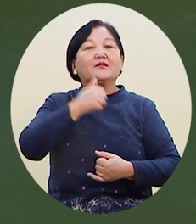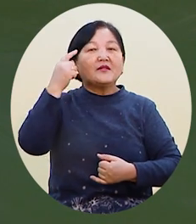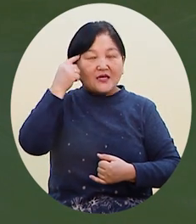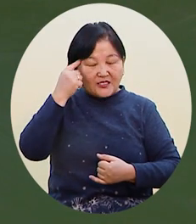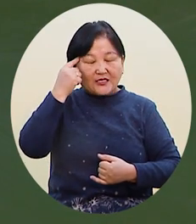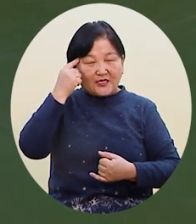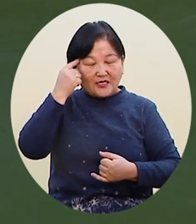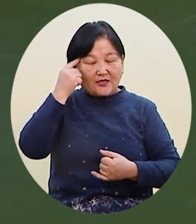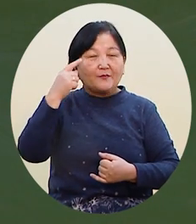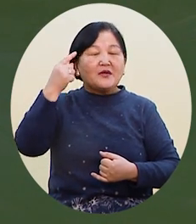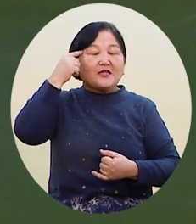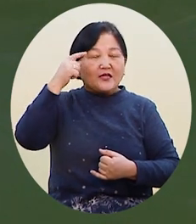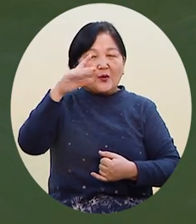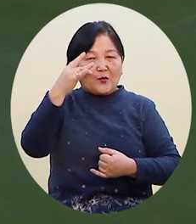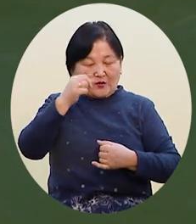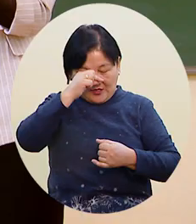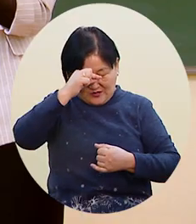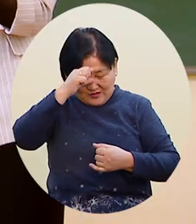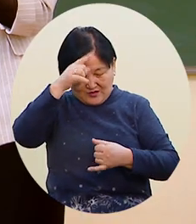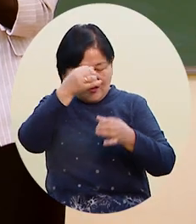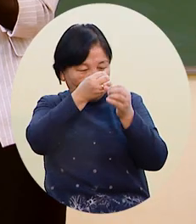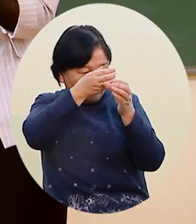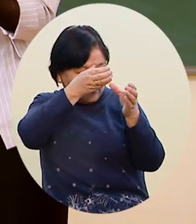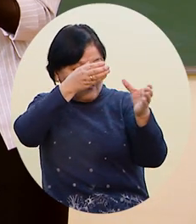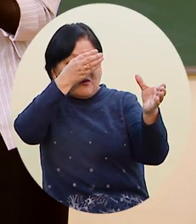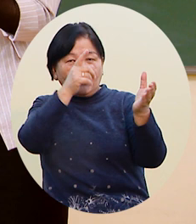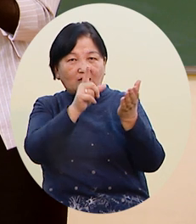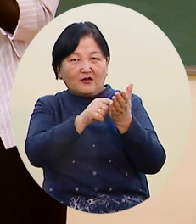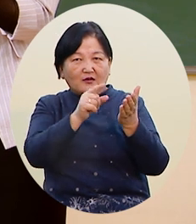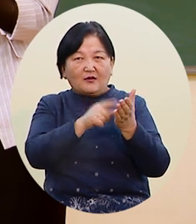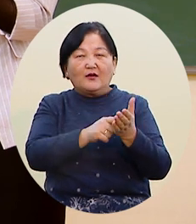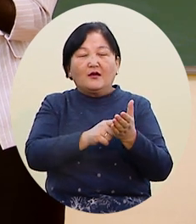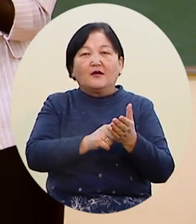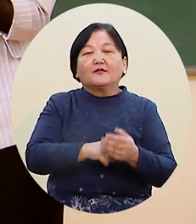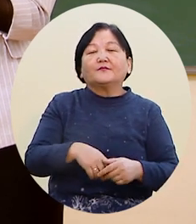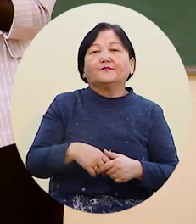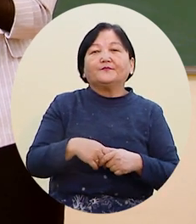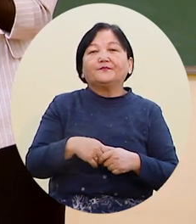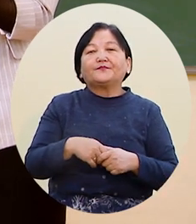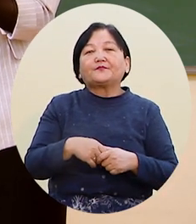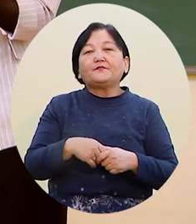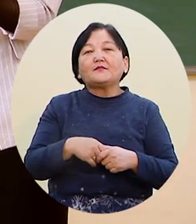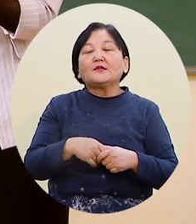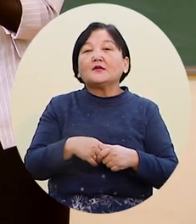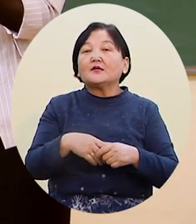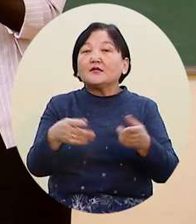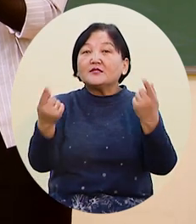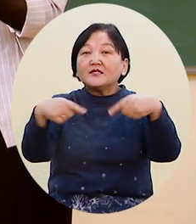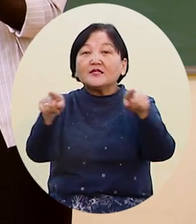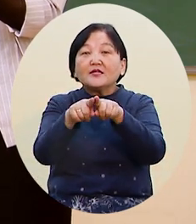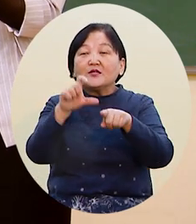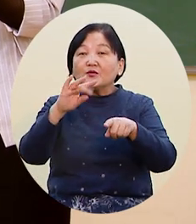хүрээ хязгааргүй, сурлаа гэж бүү өнгөр, сурлагын далай захгүй гэж. Ижил сөрхтэй